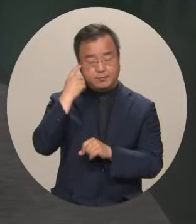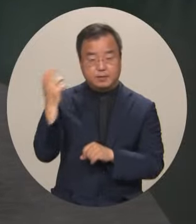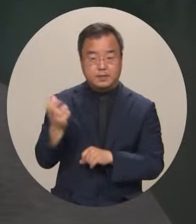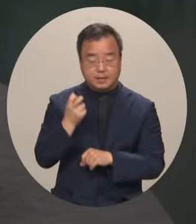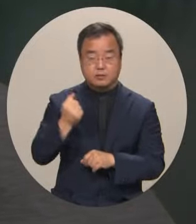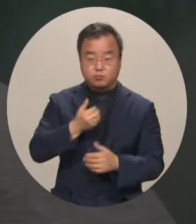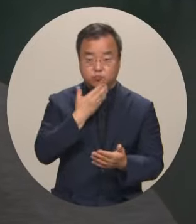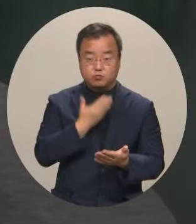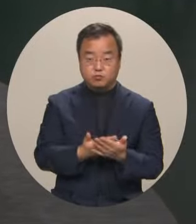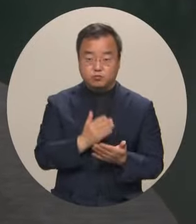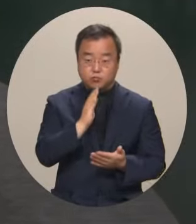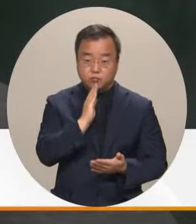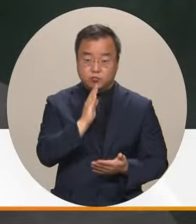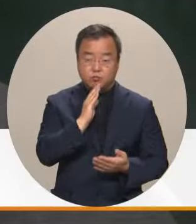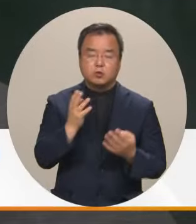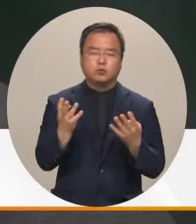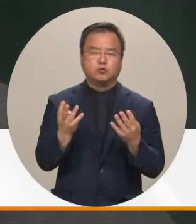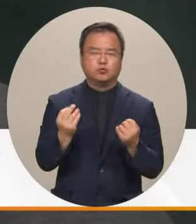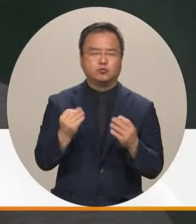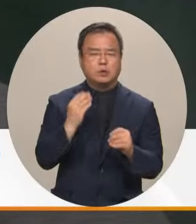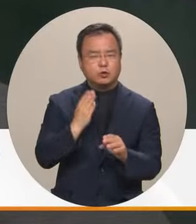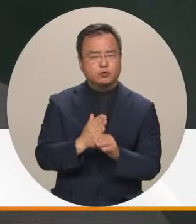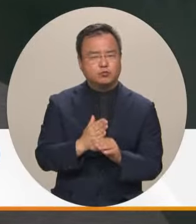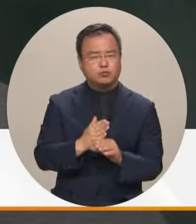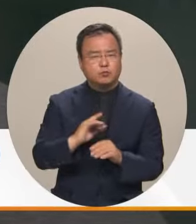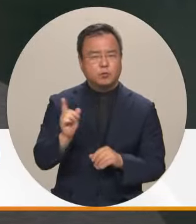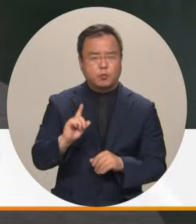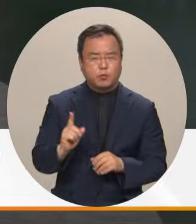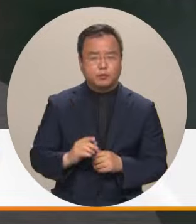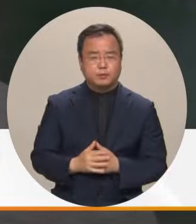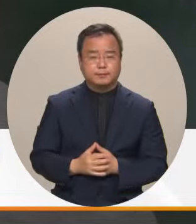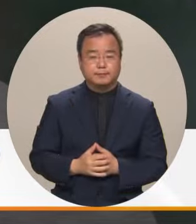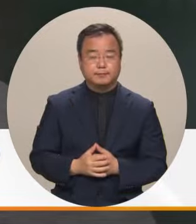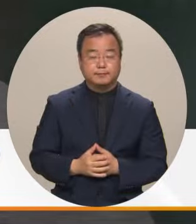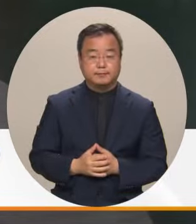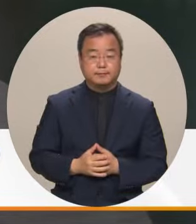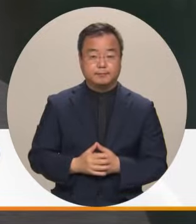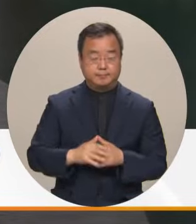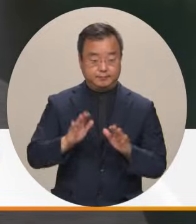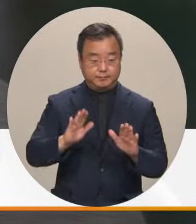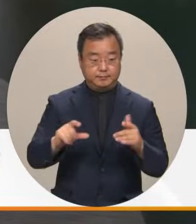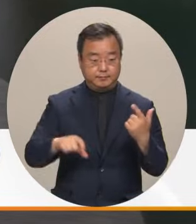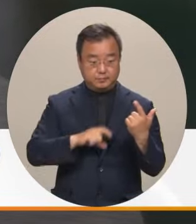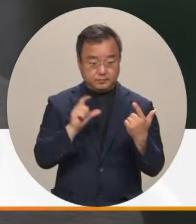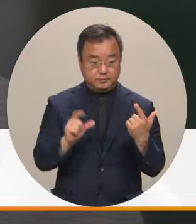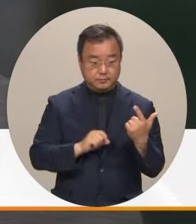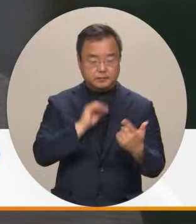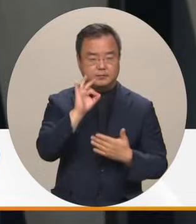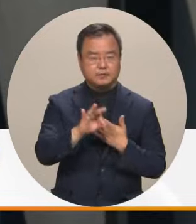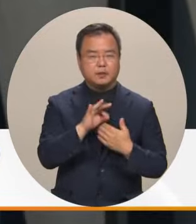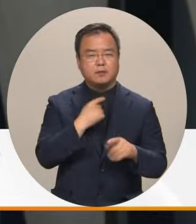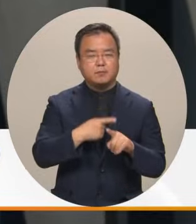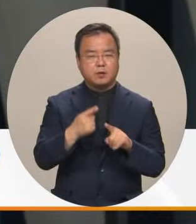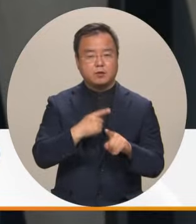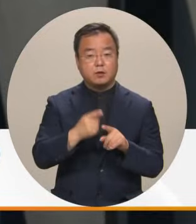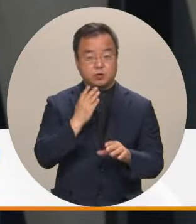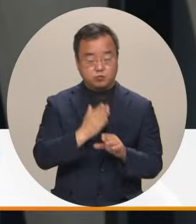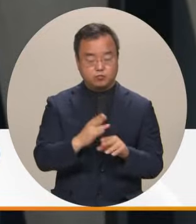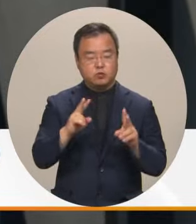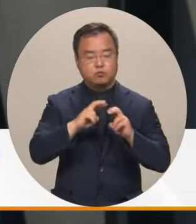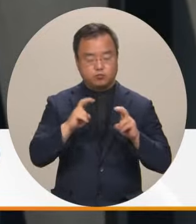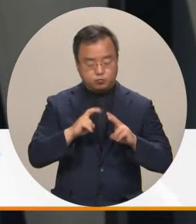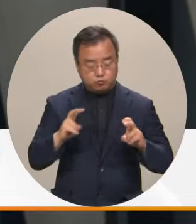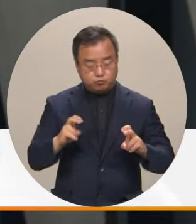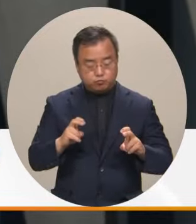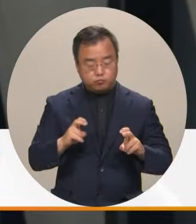중요해졌는데 수학에서 이런 걸 하려면 또 어떻게 해야 되는지 고민이 될 것 같아요 어 실제 이번 6월 모평 를 분석하면서 이제 저희는